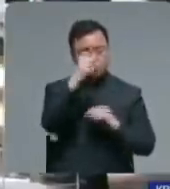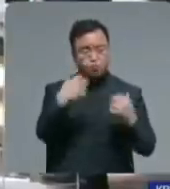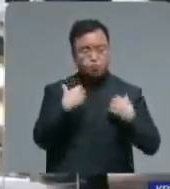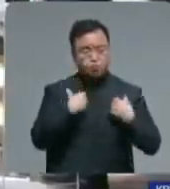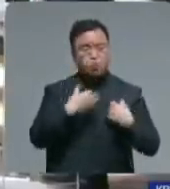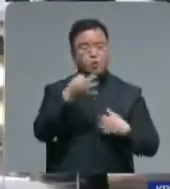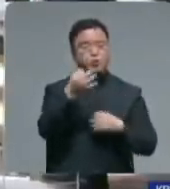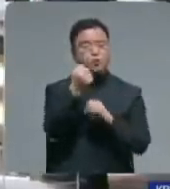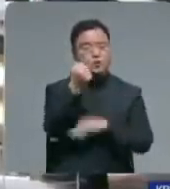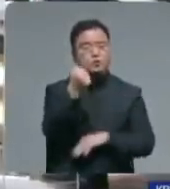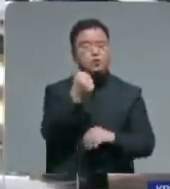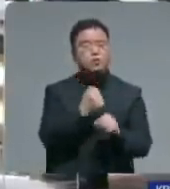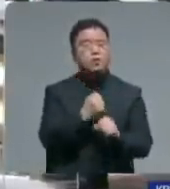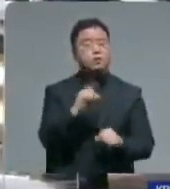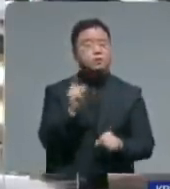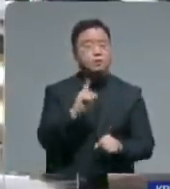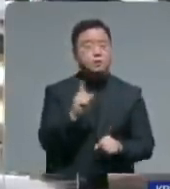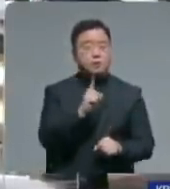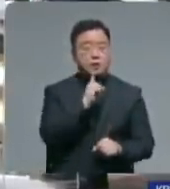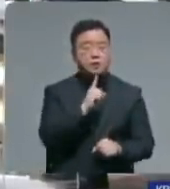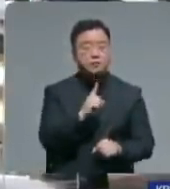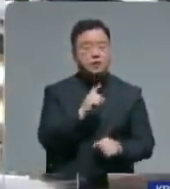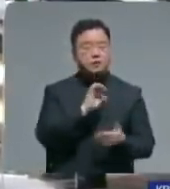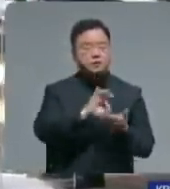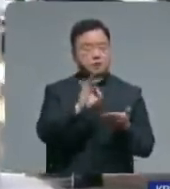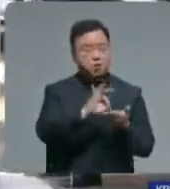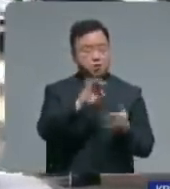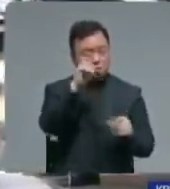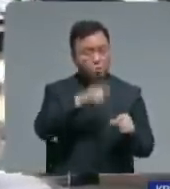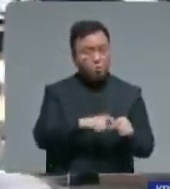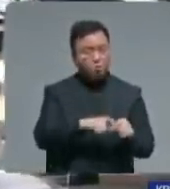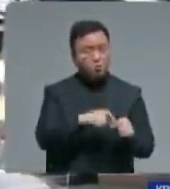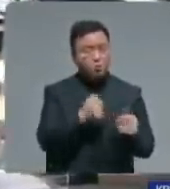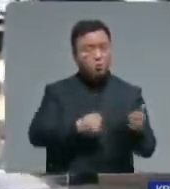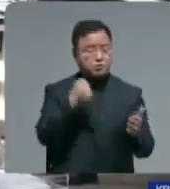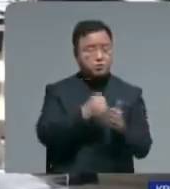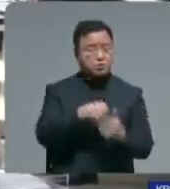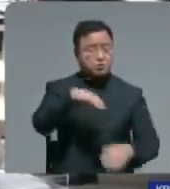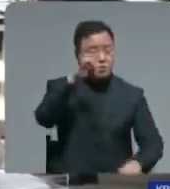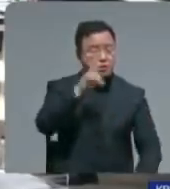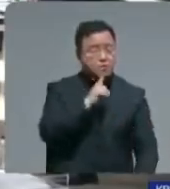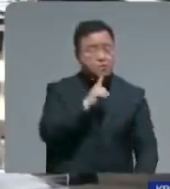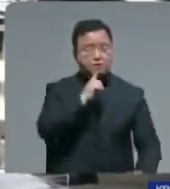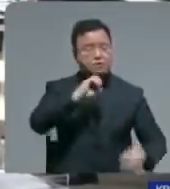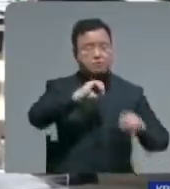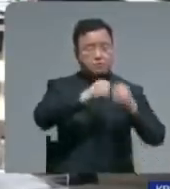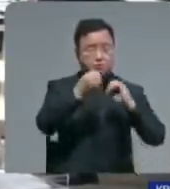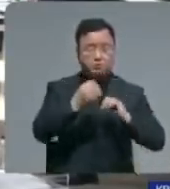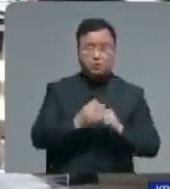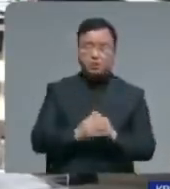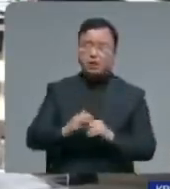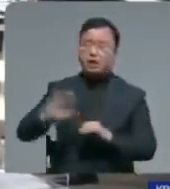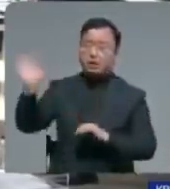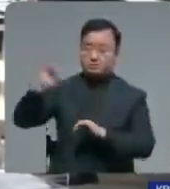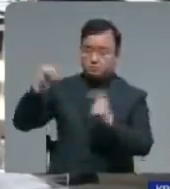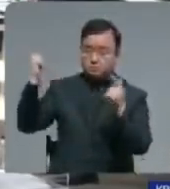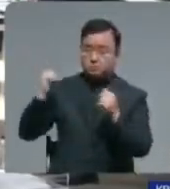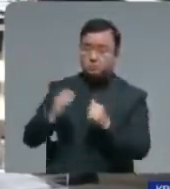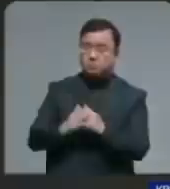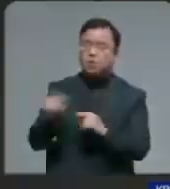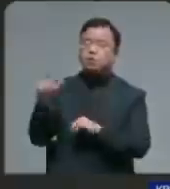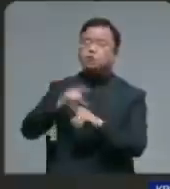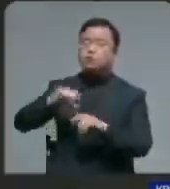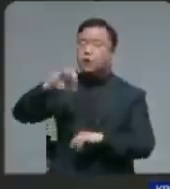재원을 어떻게 마련하느냐는 것인데 네. 용처를 먼저 정하라 이렇게 말씀하시는 것은 자가당처 같습니다. 아니죠. 추경이 들어올